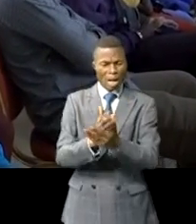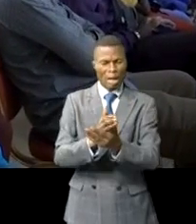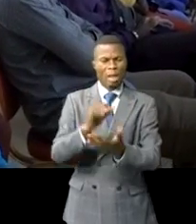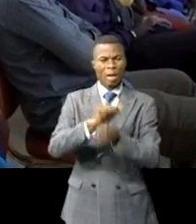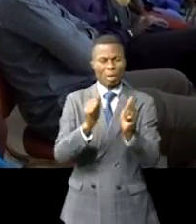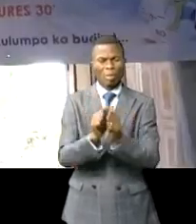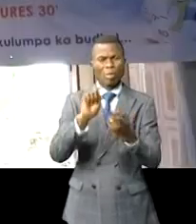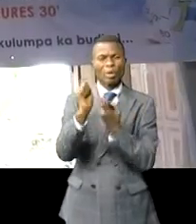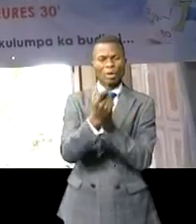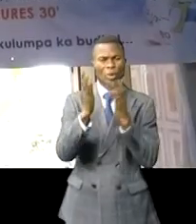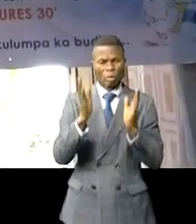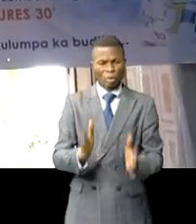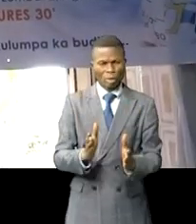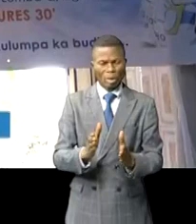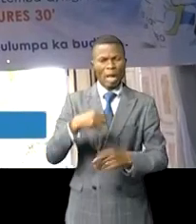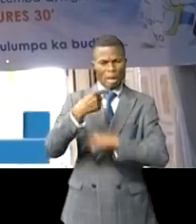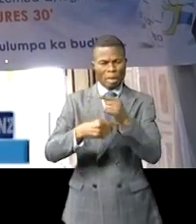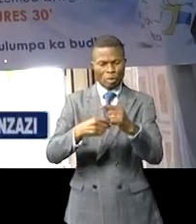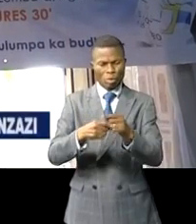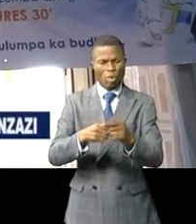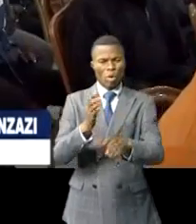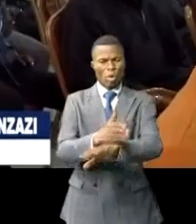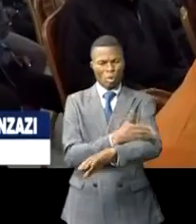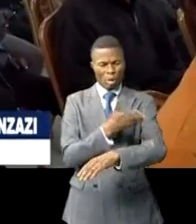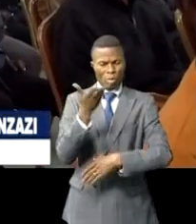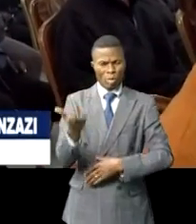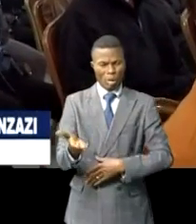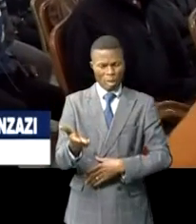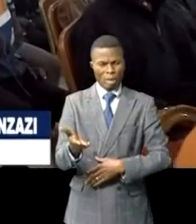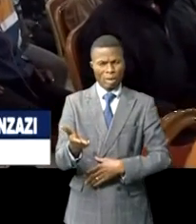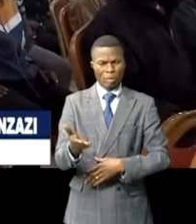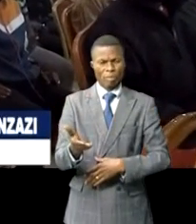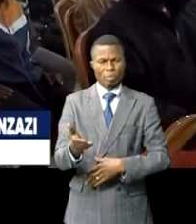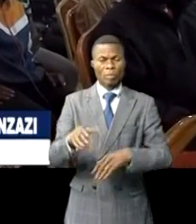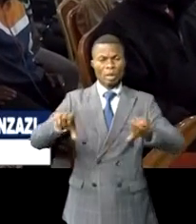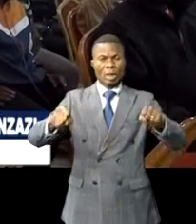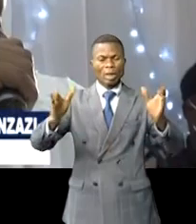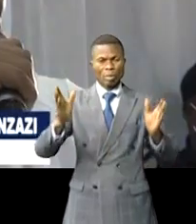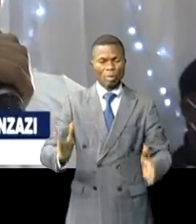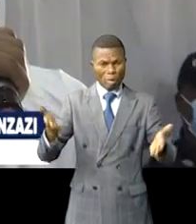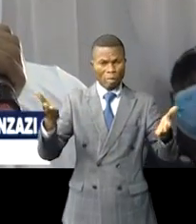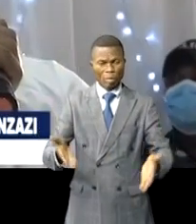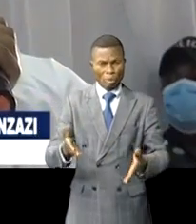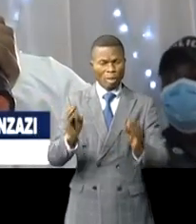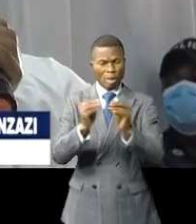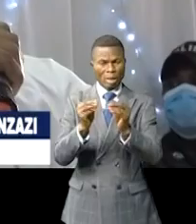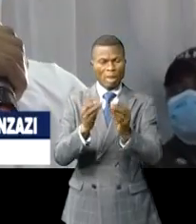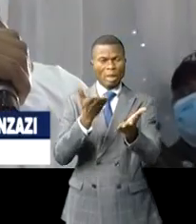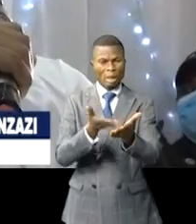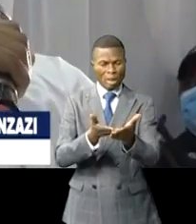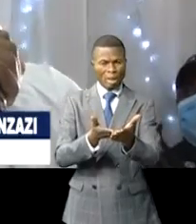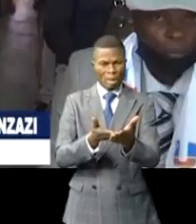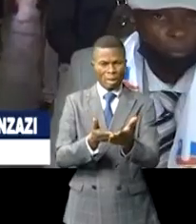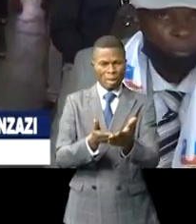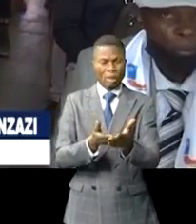phénomène tribalisme qui commence à prendre des allures inquiétantes. Les motocyclistes présents à cette conférence ont